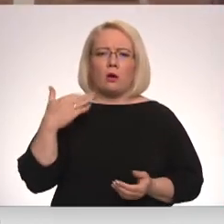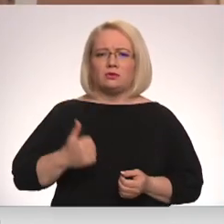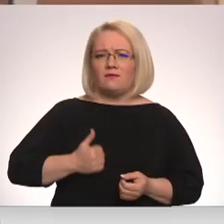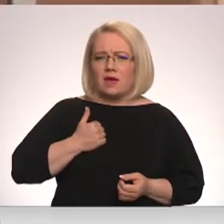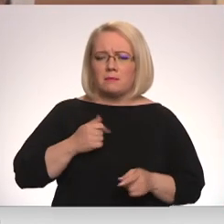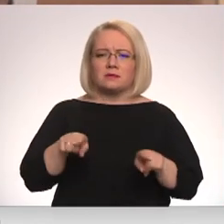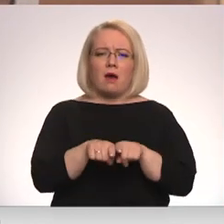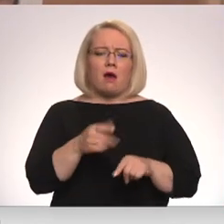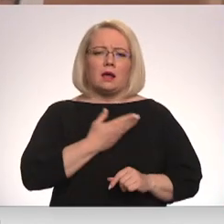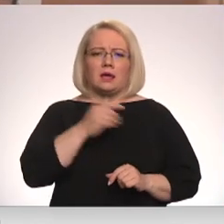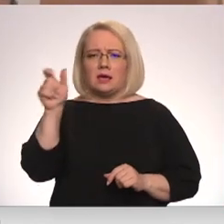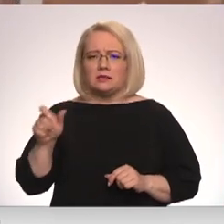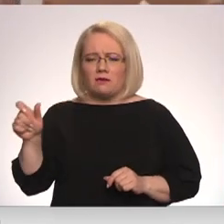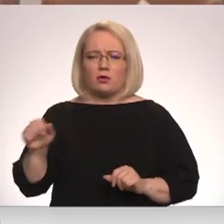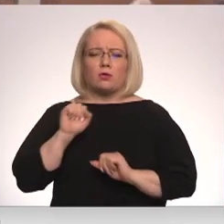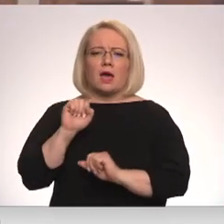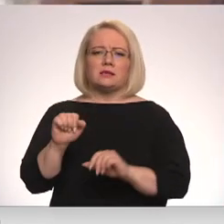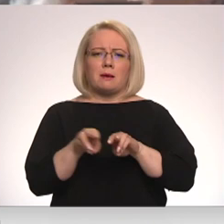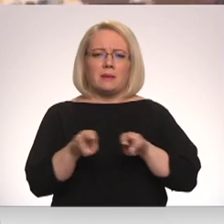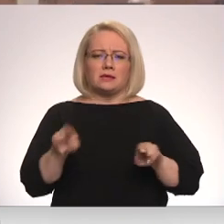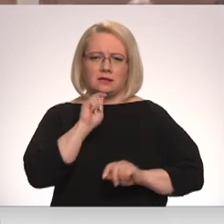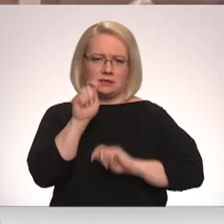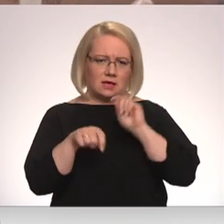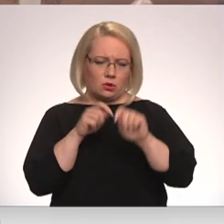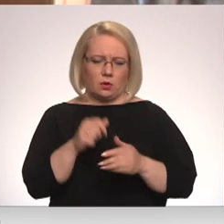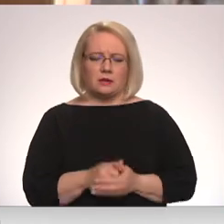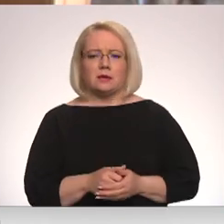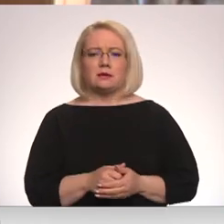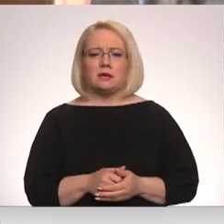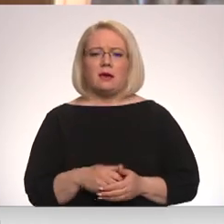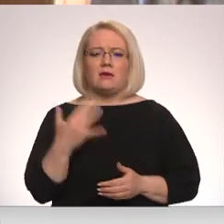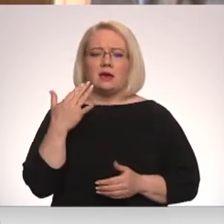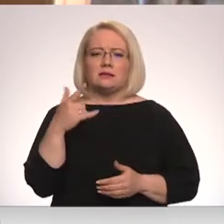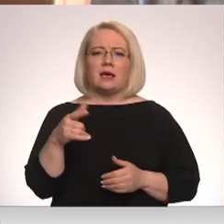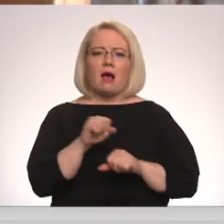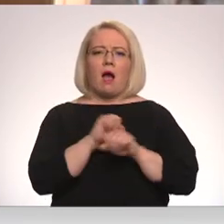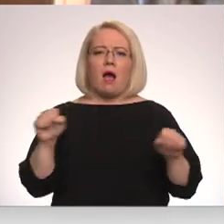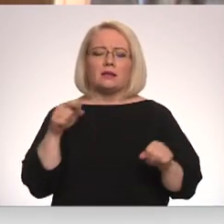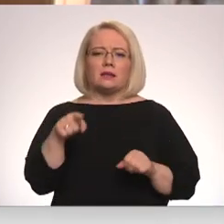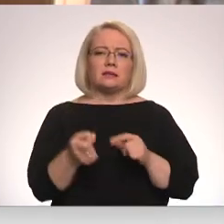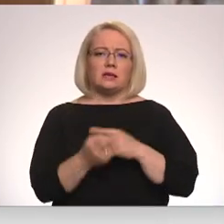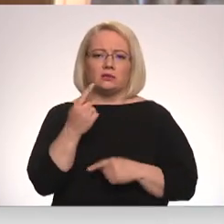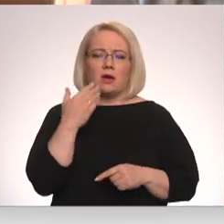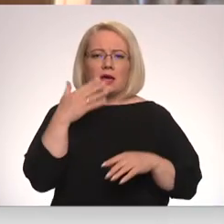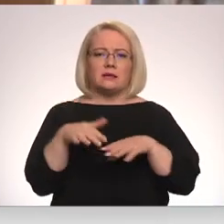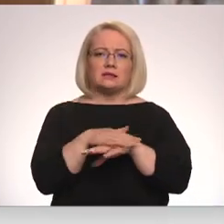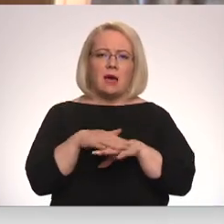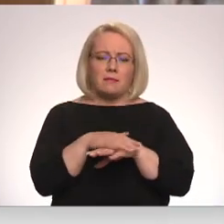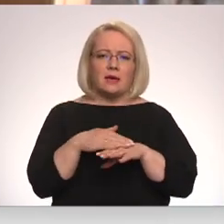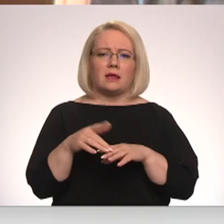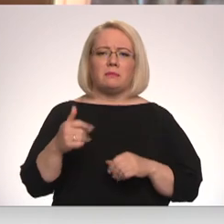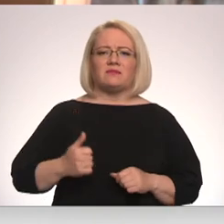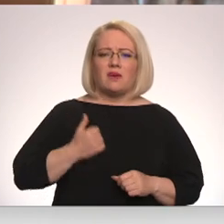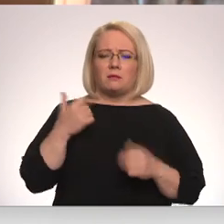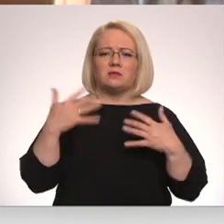arī iedzīvotāju un aizsardzības ministrijas ziedotājs. Tām bija bažas par to, cik ātri tas varētu izdoties, jo kopumā sabiedrība uzņēmēja noguruši,